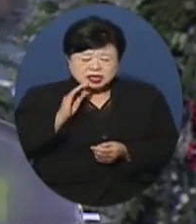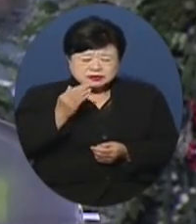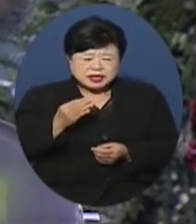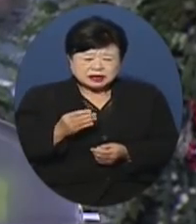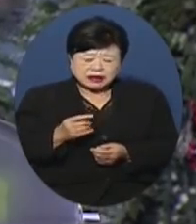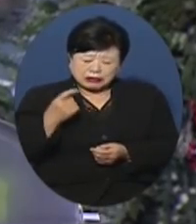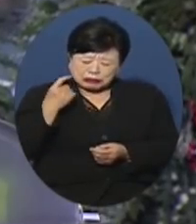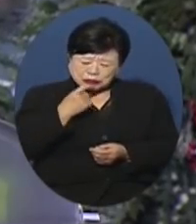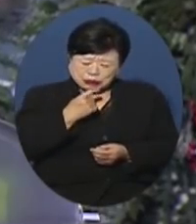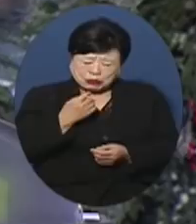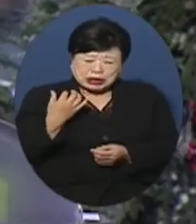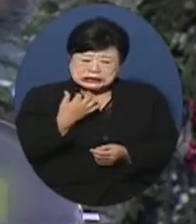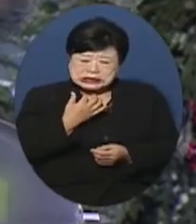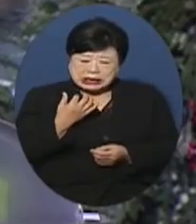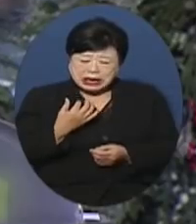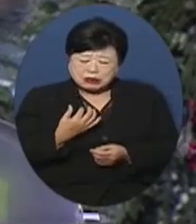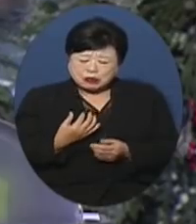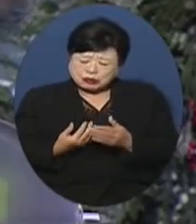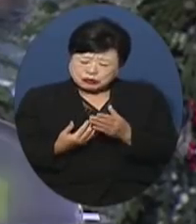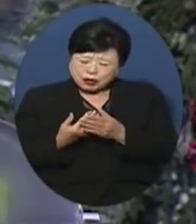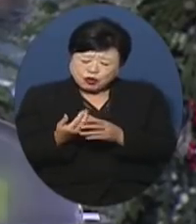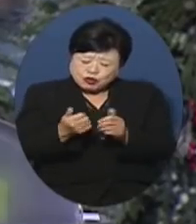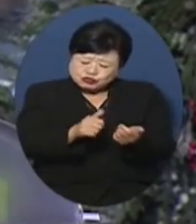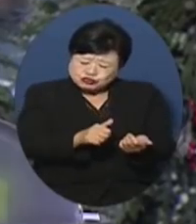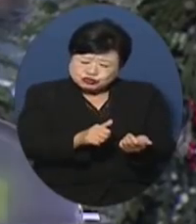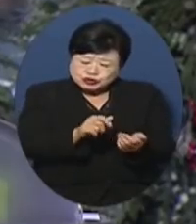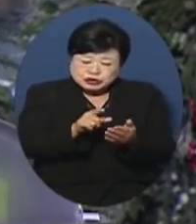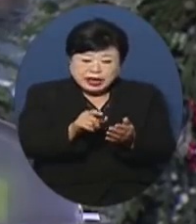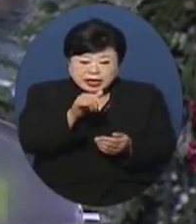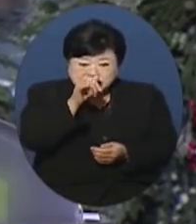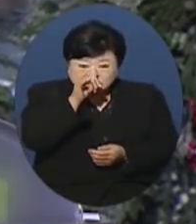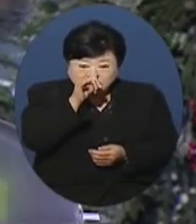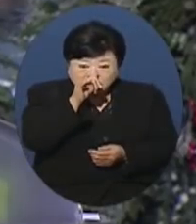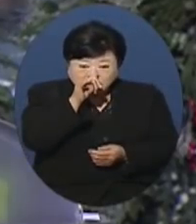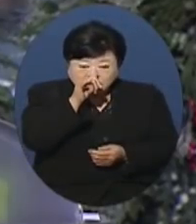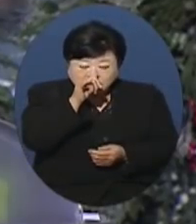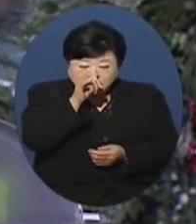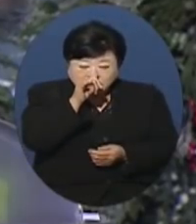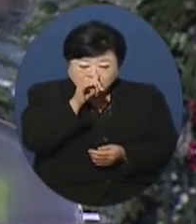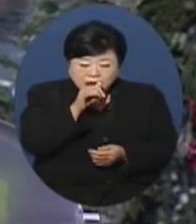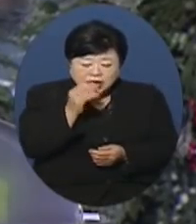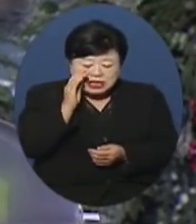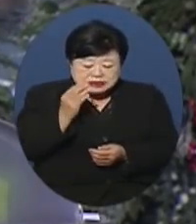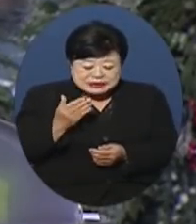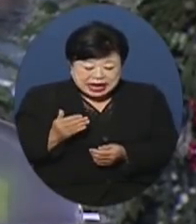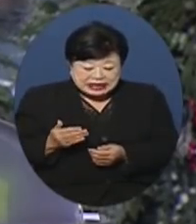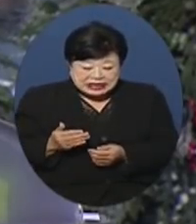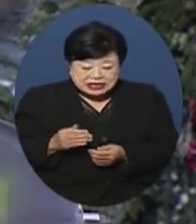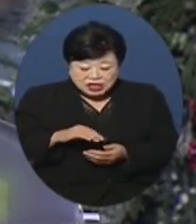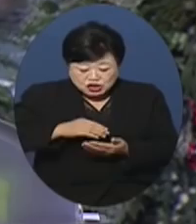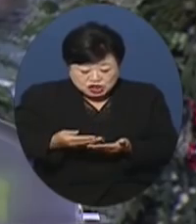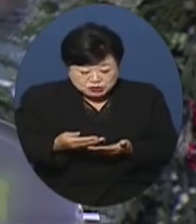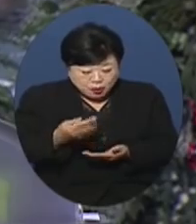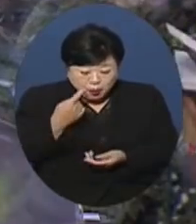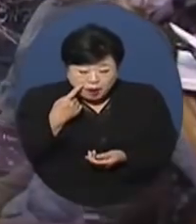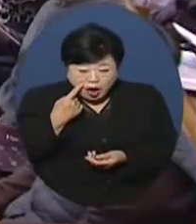잎사귀가 누렇게 뜨고 죽어갈 때가 있습니다. 그 잎사귀를 뒤집어